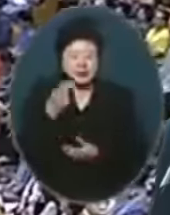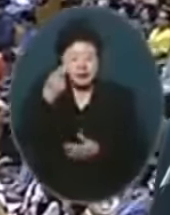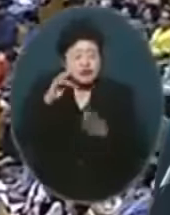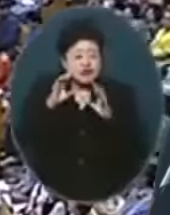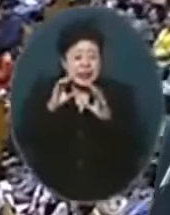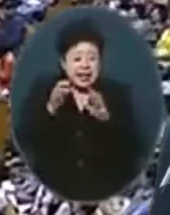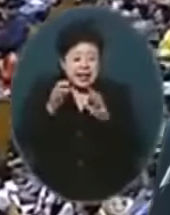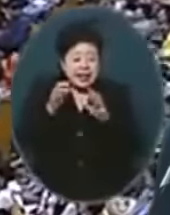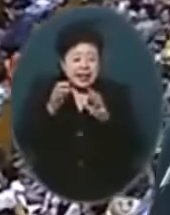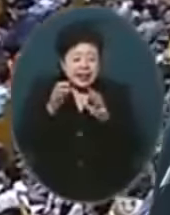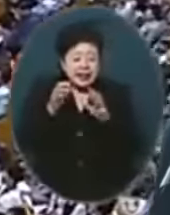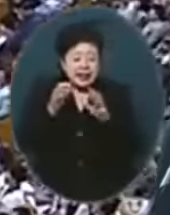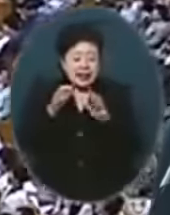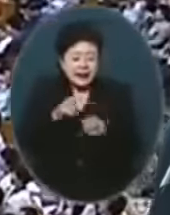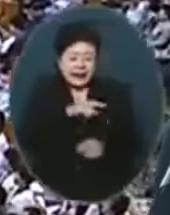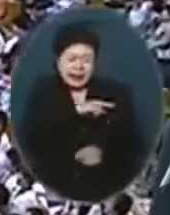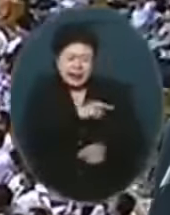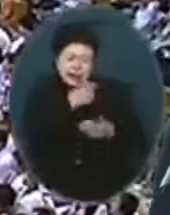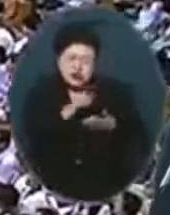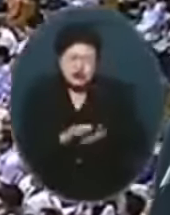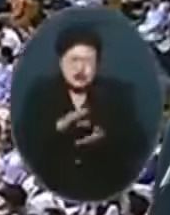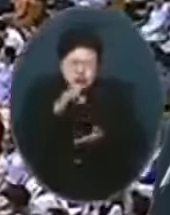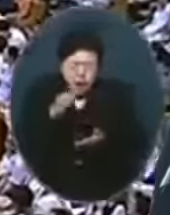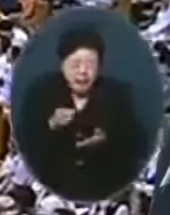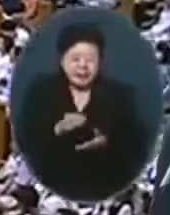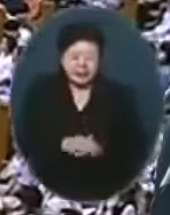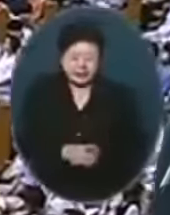미국의 가장 유명한